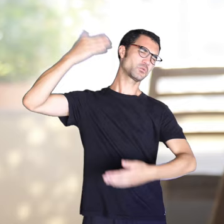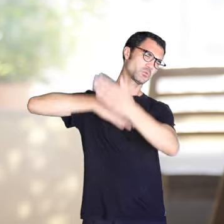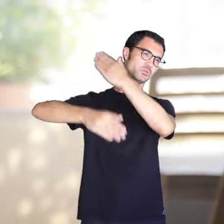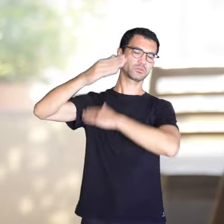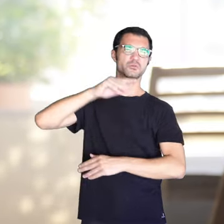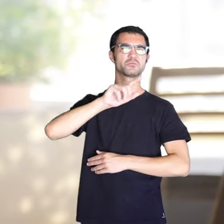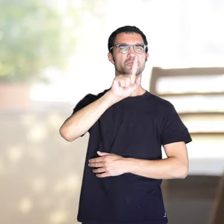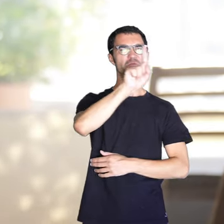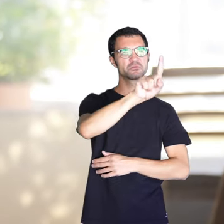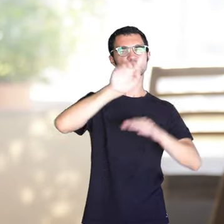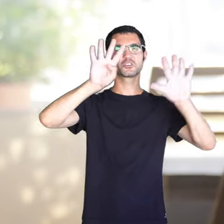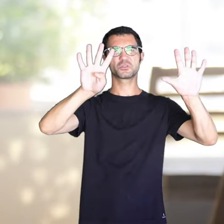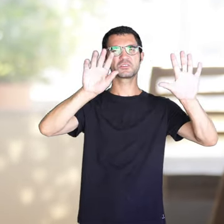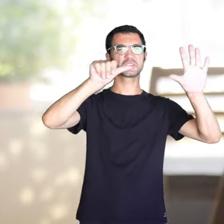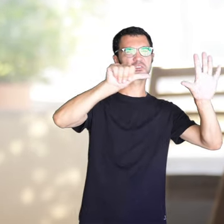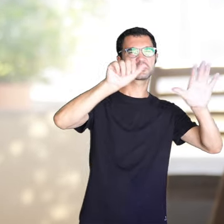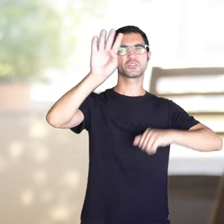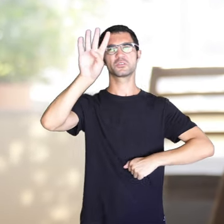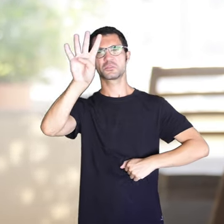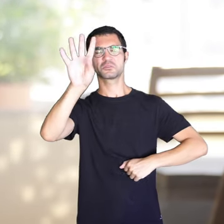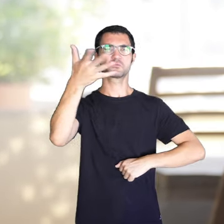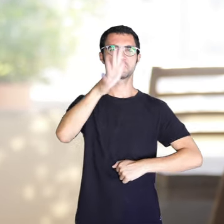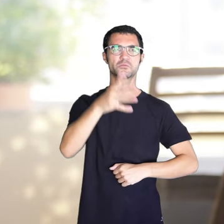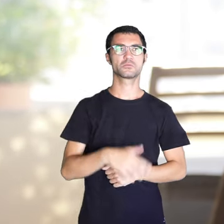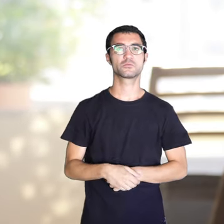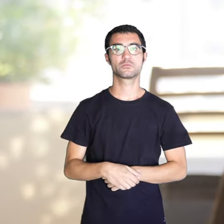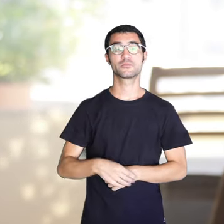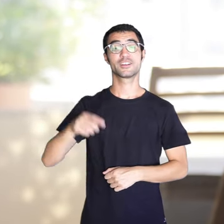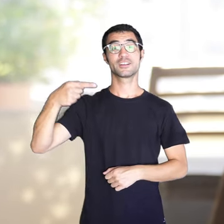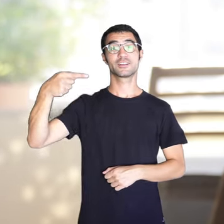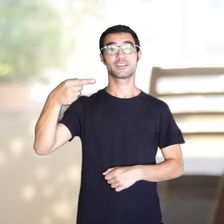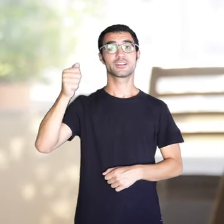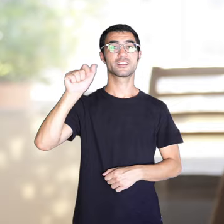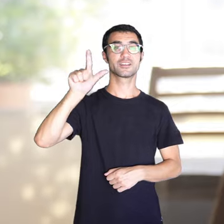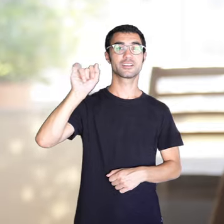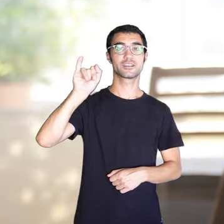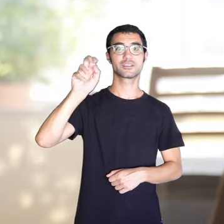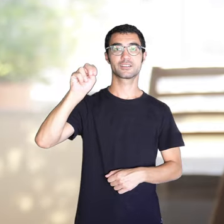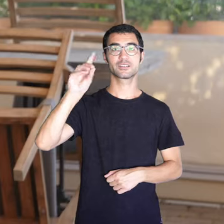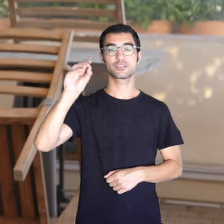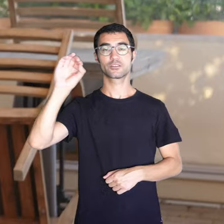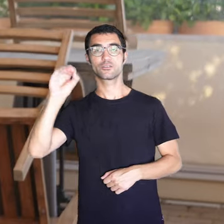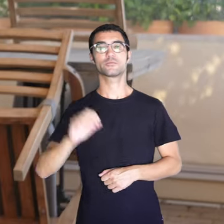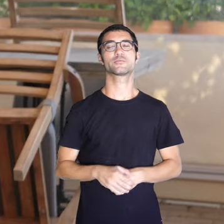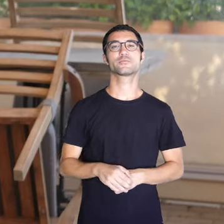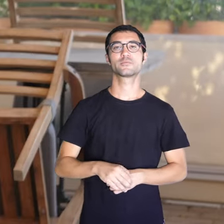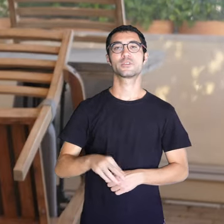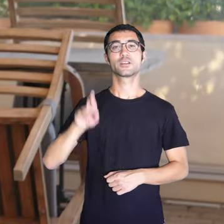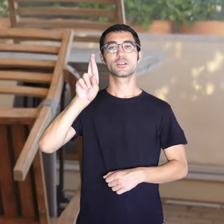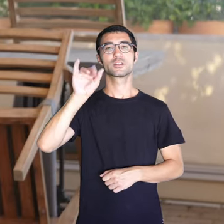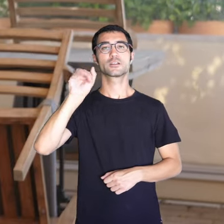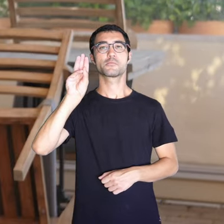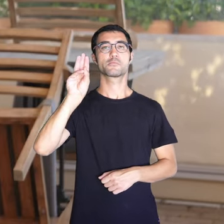o 64, que hi havia en Galindo, Isidro Prats, en Joan Ripoll. Jo el vaig començar